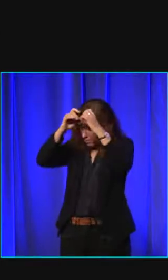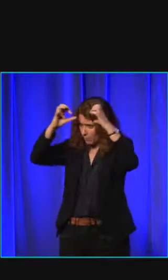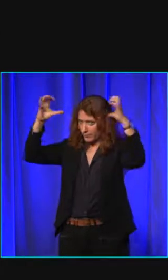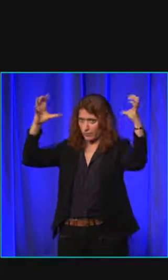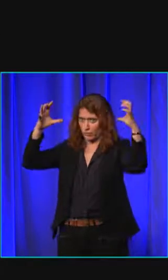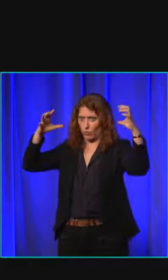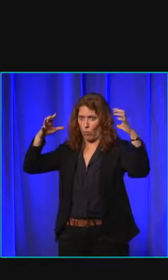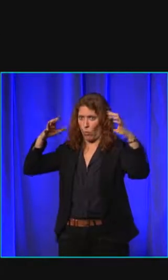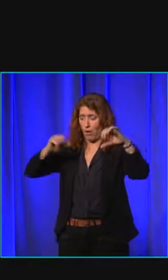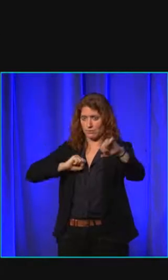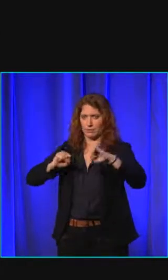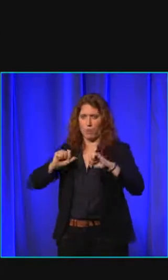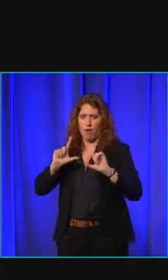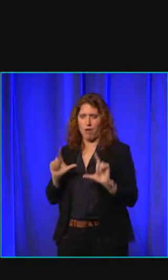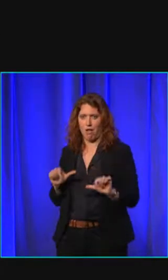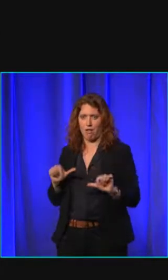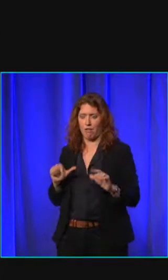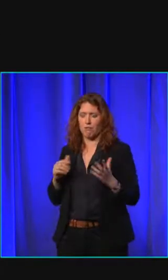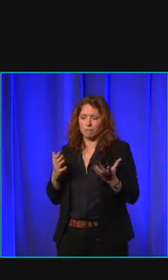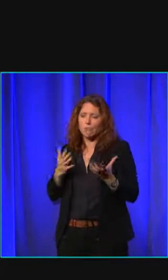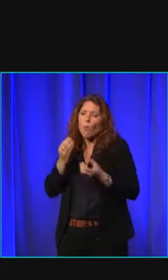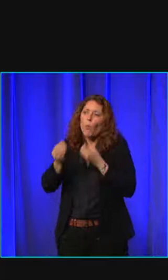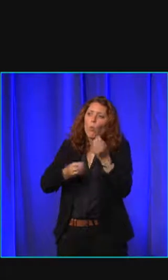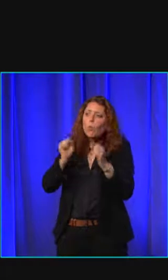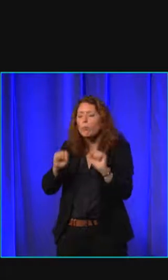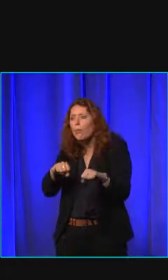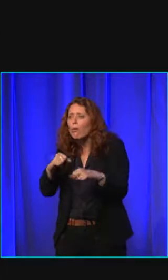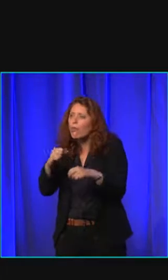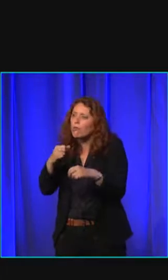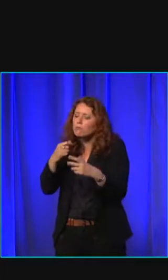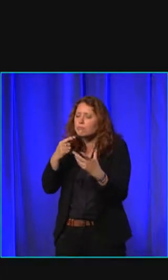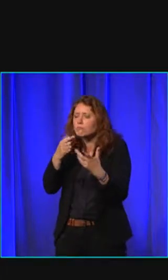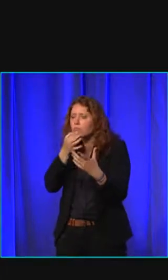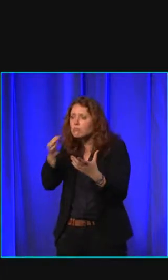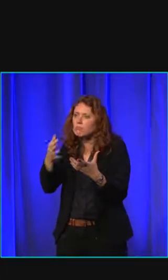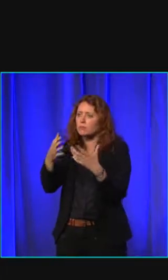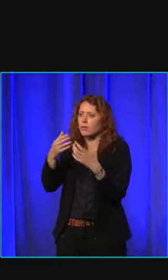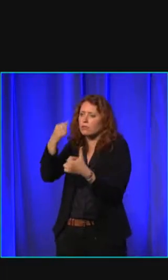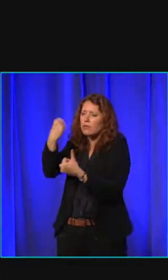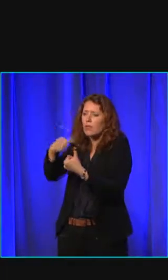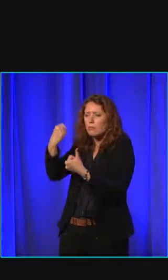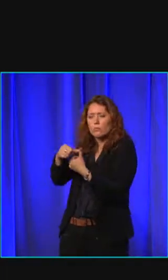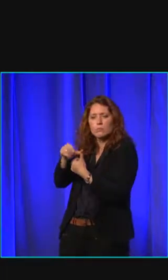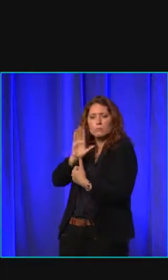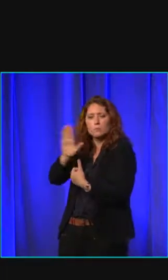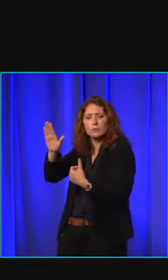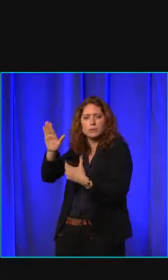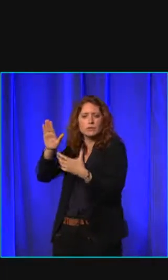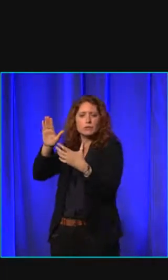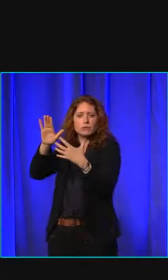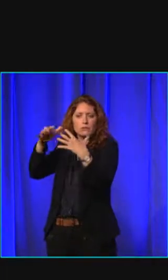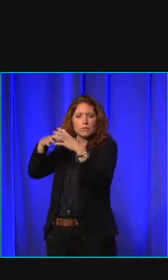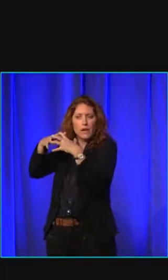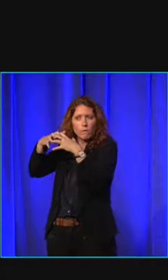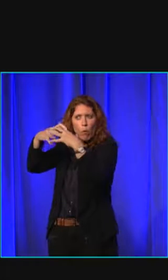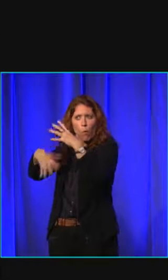motrice. Représentation motrice ou souvenir du geste dans le cerveau, où on appelle ça trace mnésique. Moi, dans le cadre de